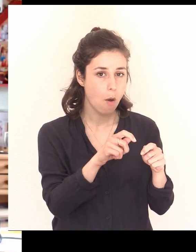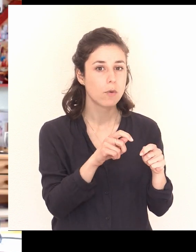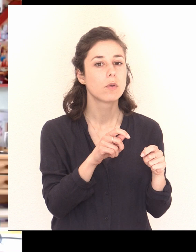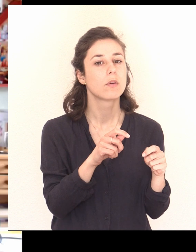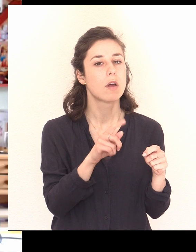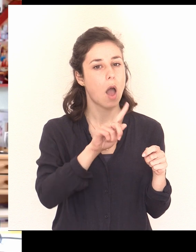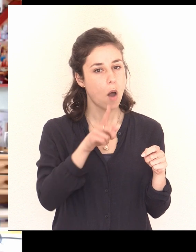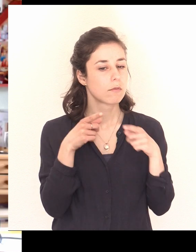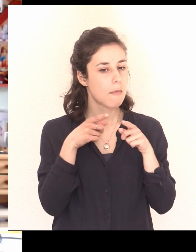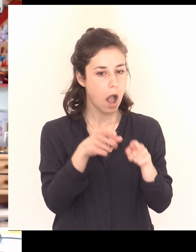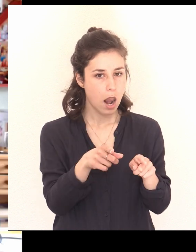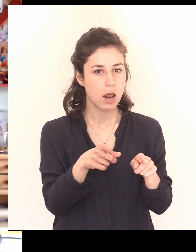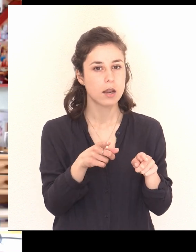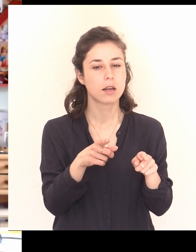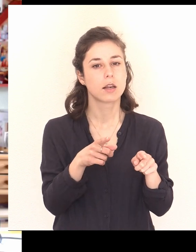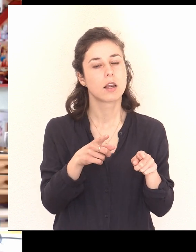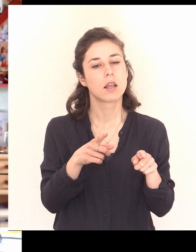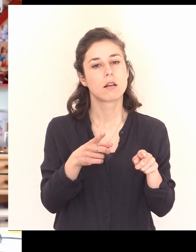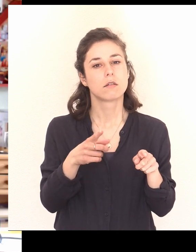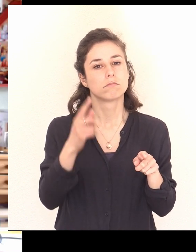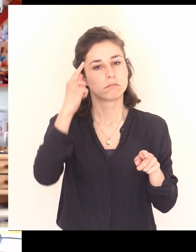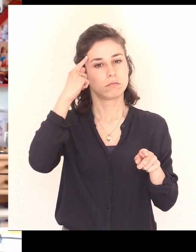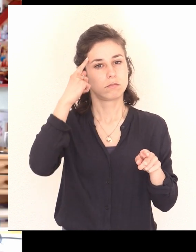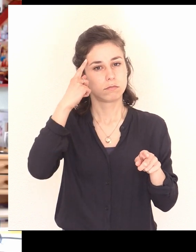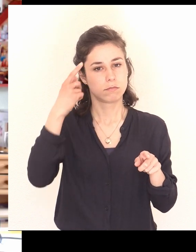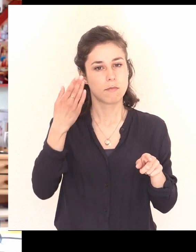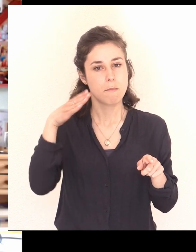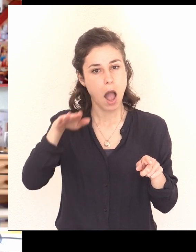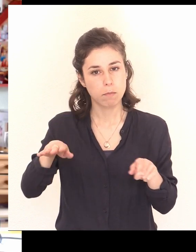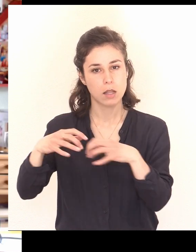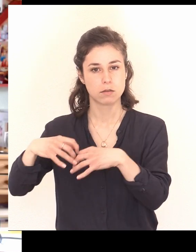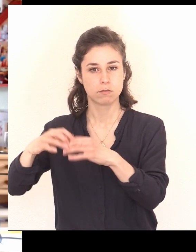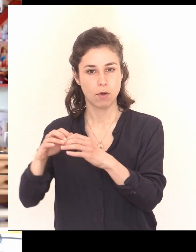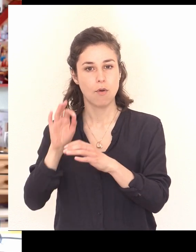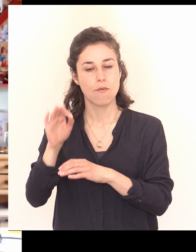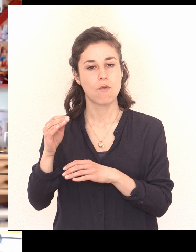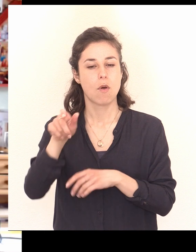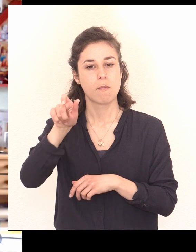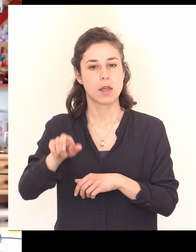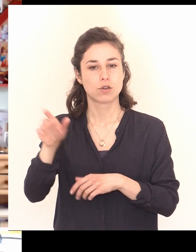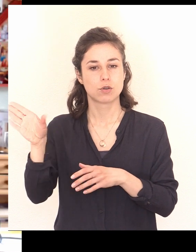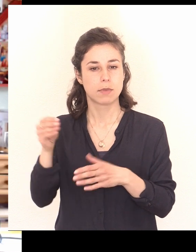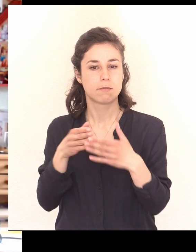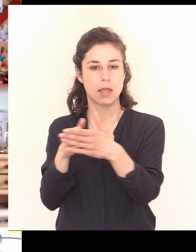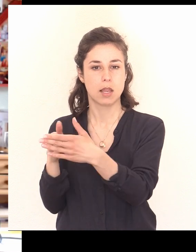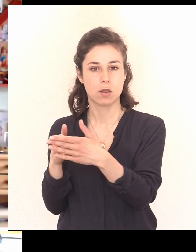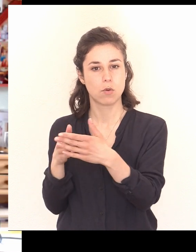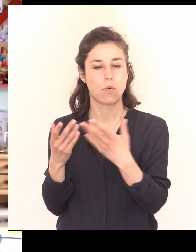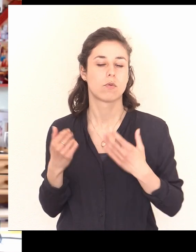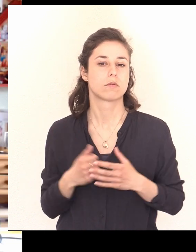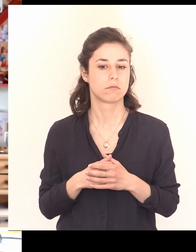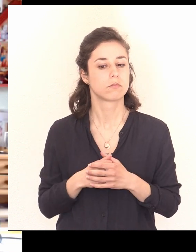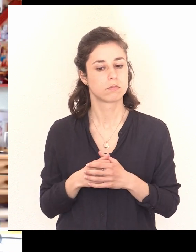Wohnungen gleichzeitig auch an die Einrichtung von Parkplätzen für Menschen mit Behinderungen